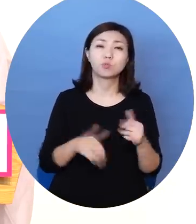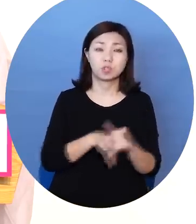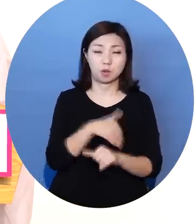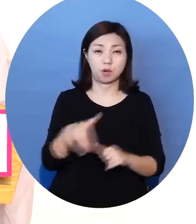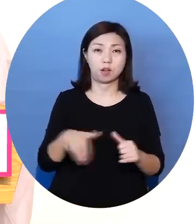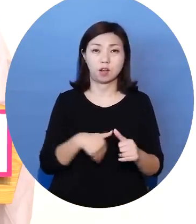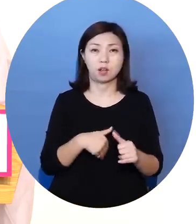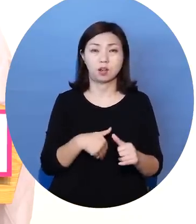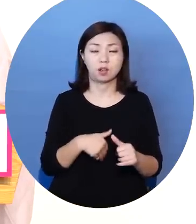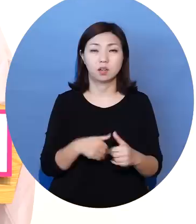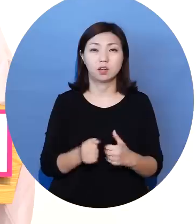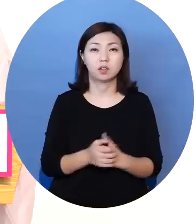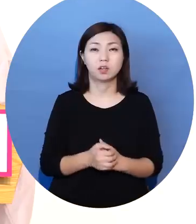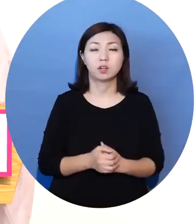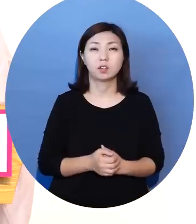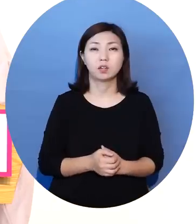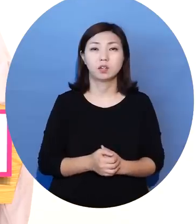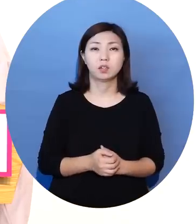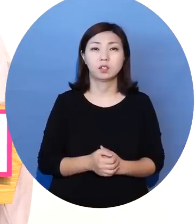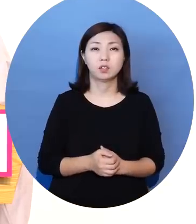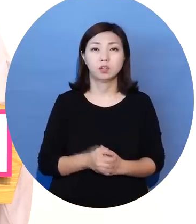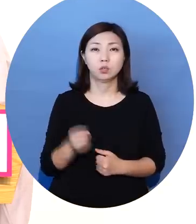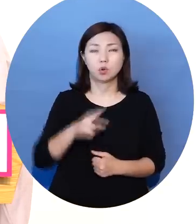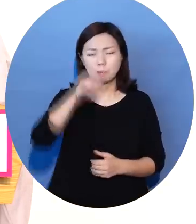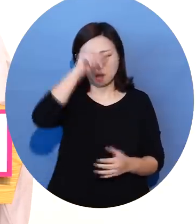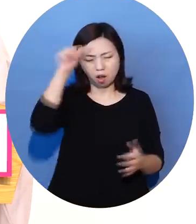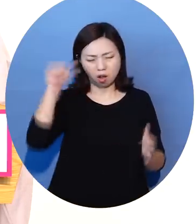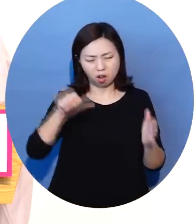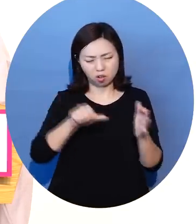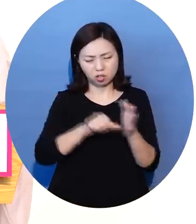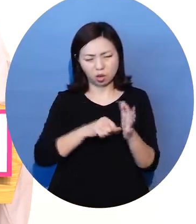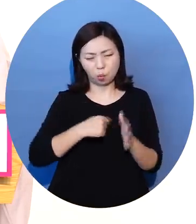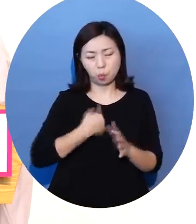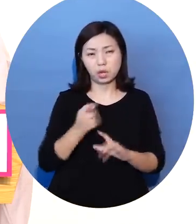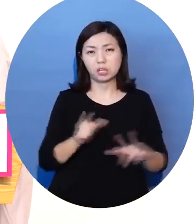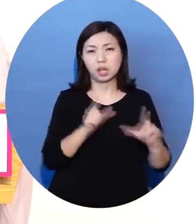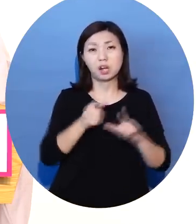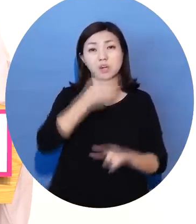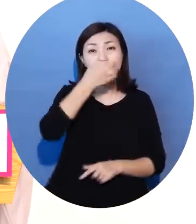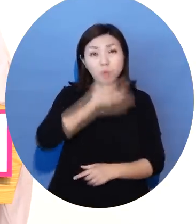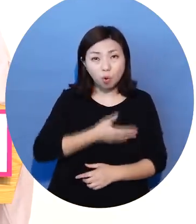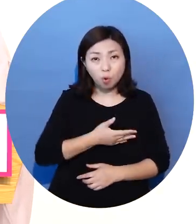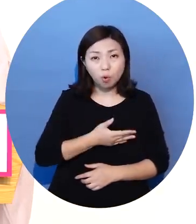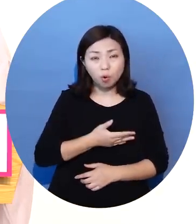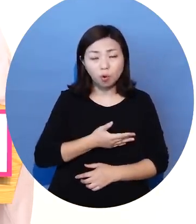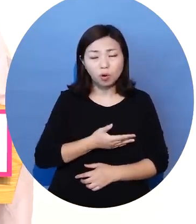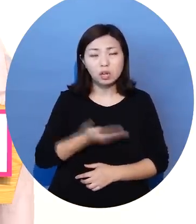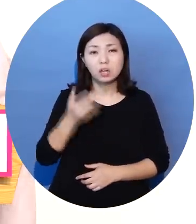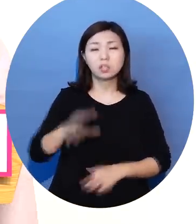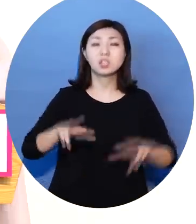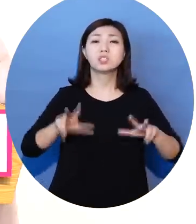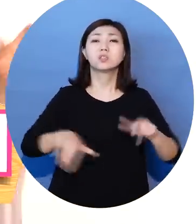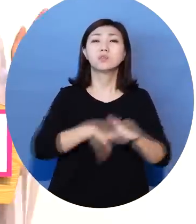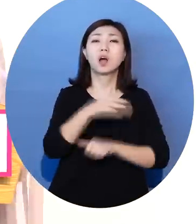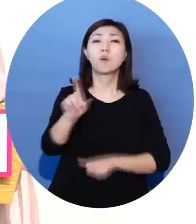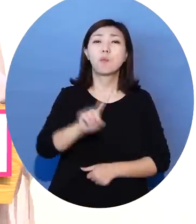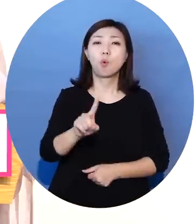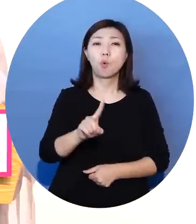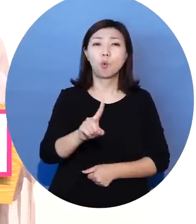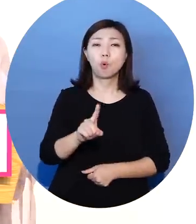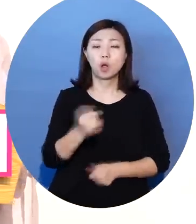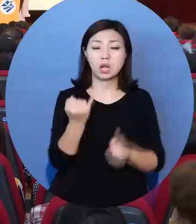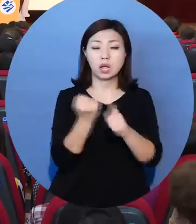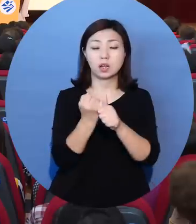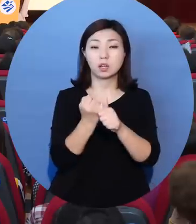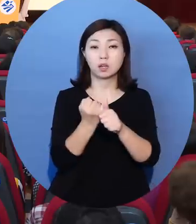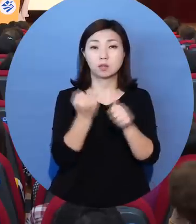가난할 수밖에 없다. 그리고 평생 혼자 산다는 건 힘들잖아. 그죠? 근데 지금은 남자가 사별하는